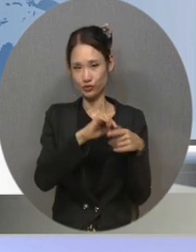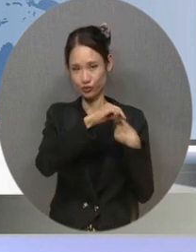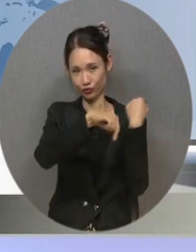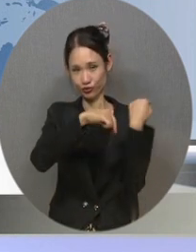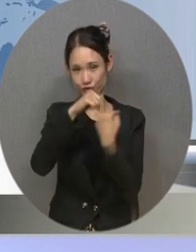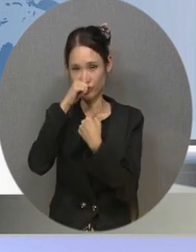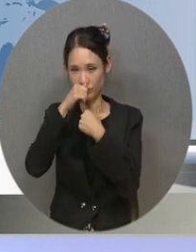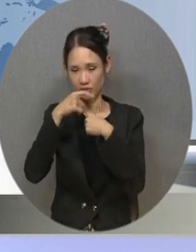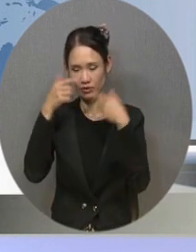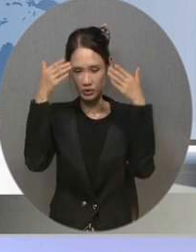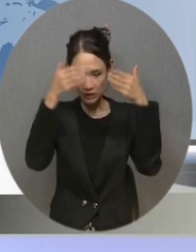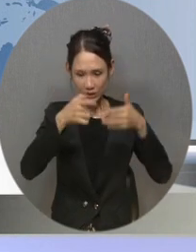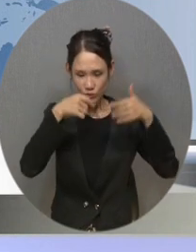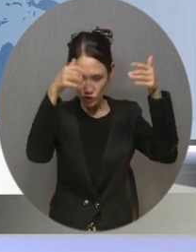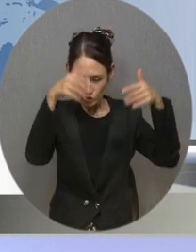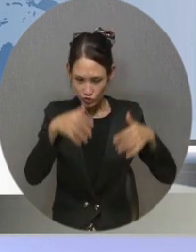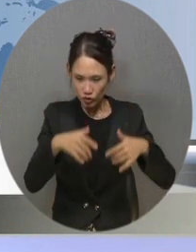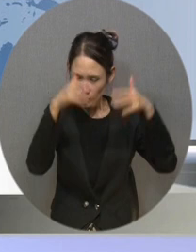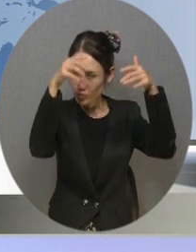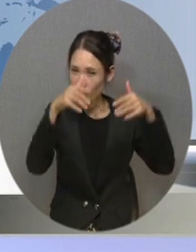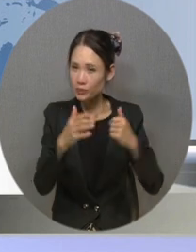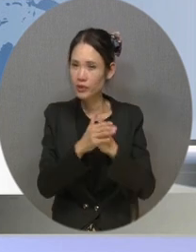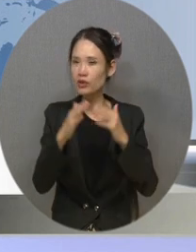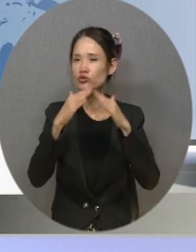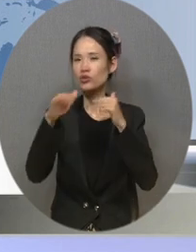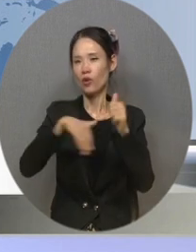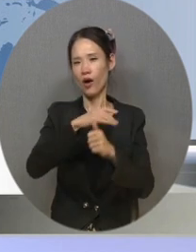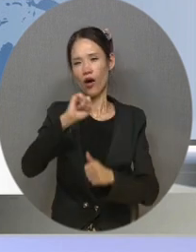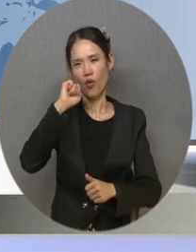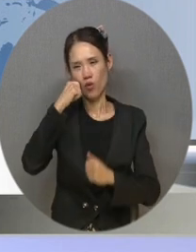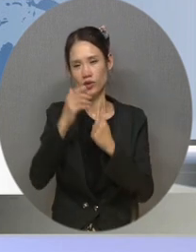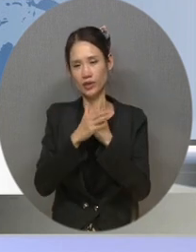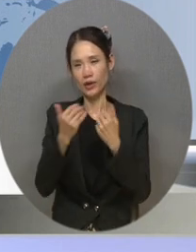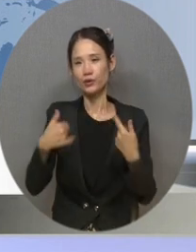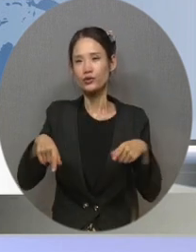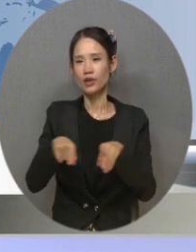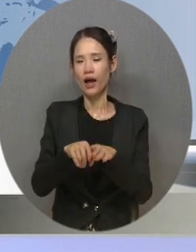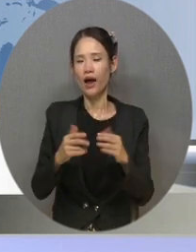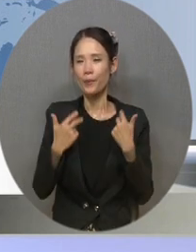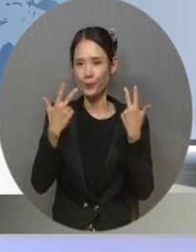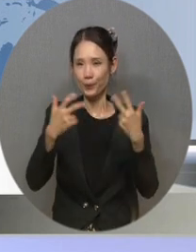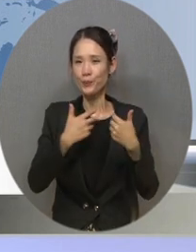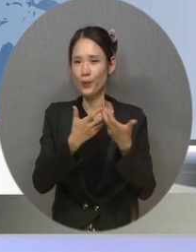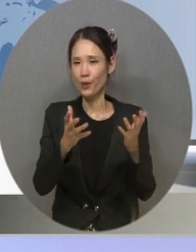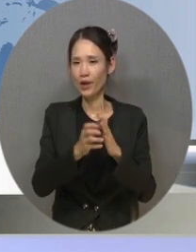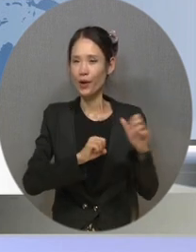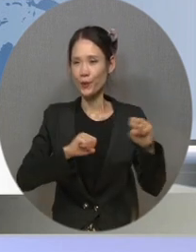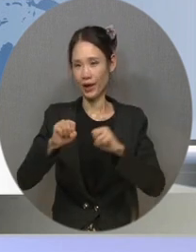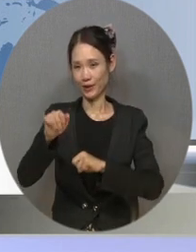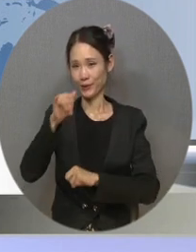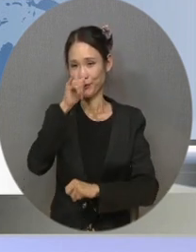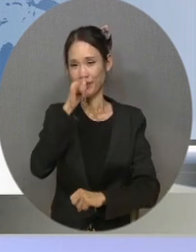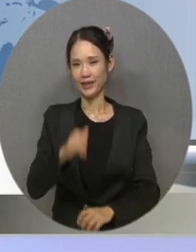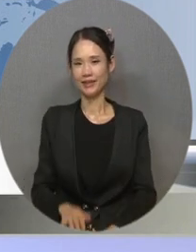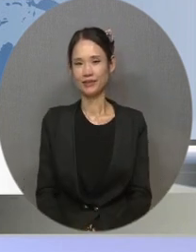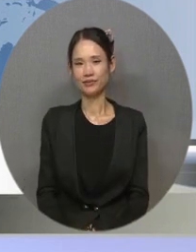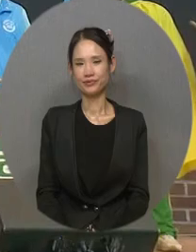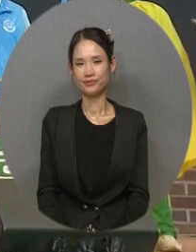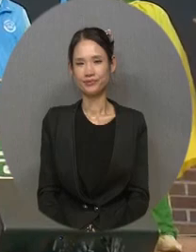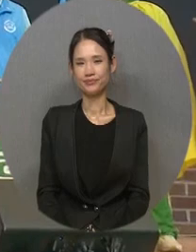집중호우로 주거환경이 열악해진 주민들을 찾아 봉사활동을 펼쳤습니다 정의영 기자입니다